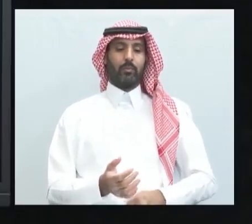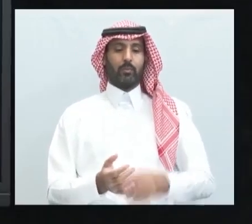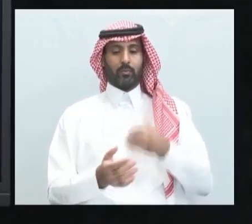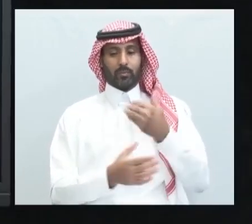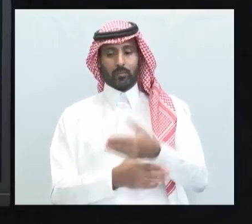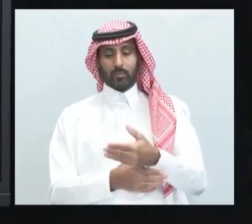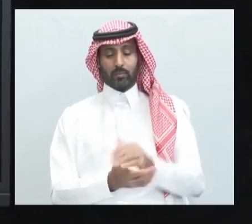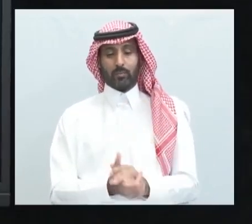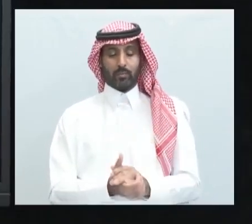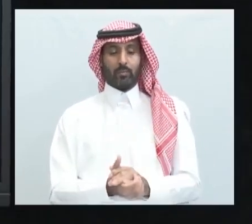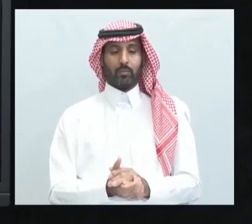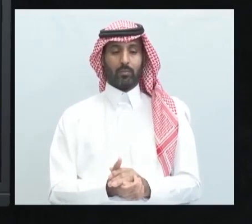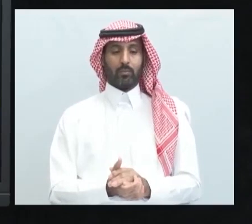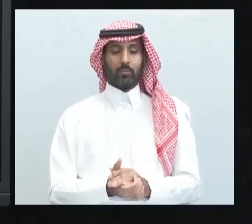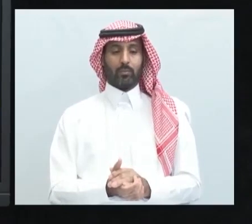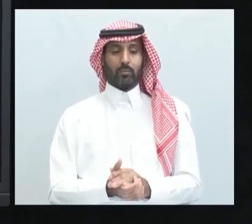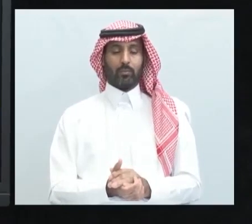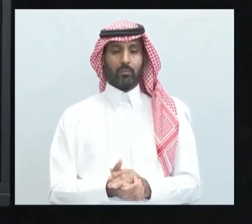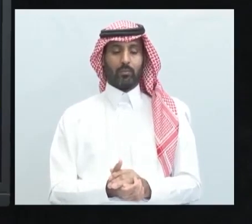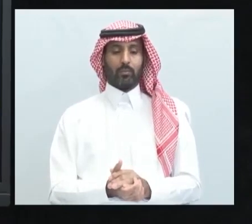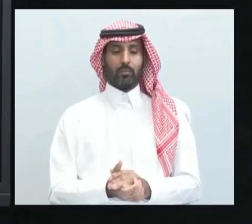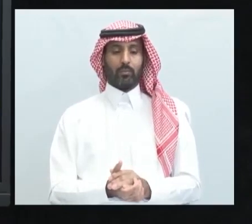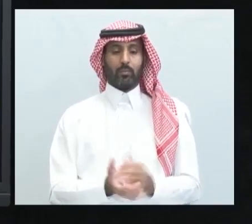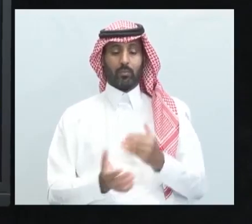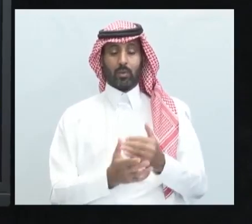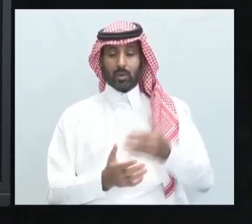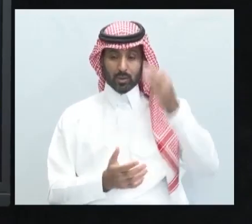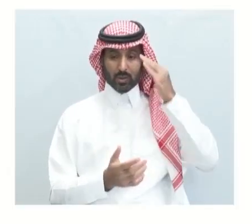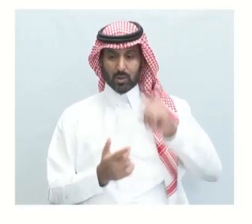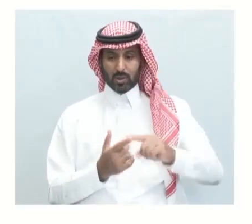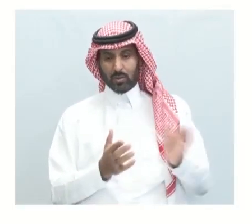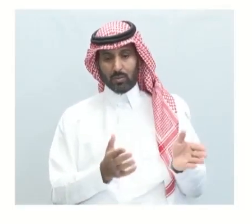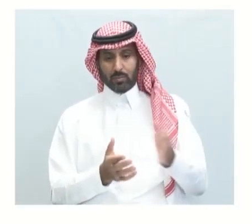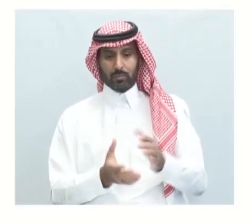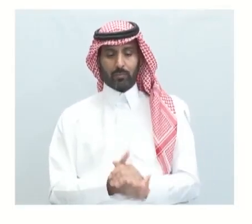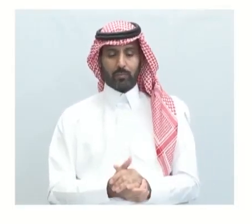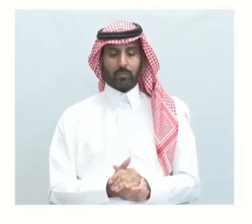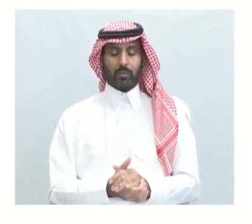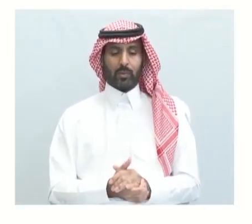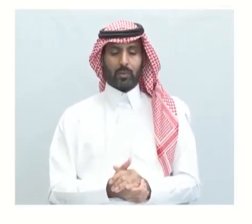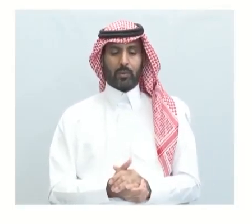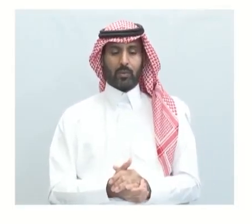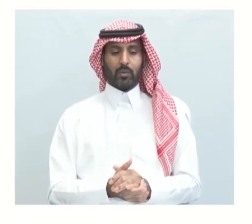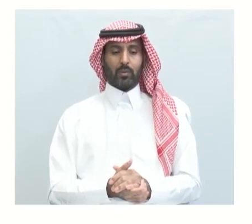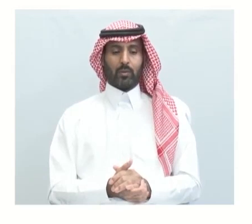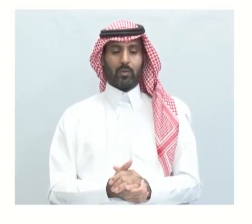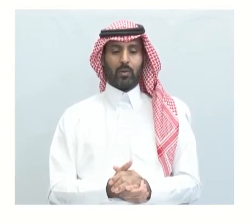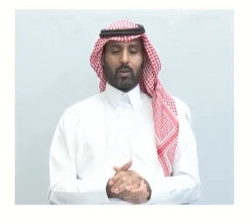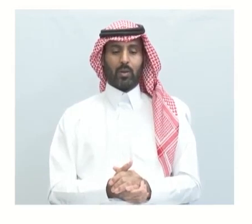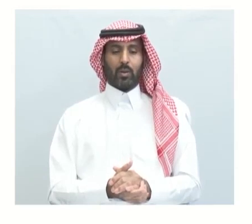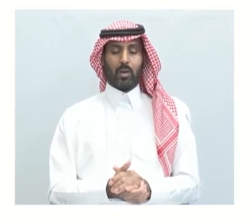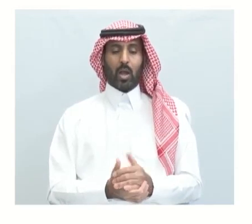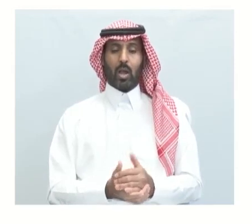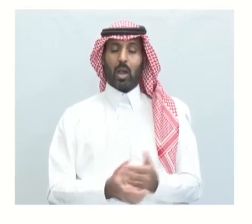تلي التي تلي الراس اذاكس واسميتها الاثنين الثلاثه الاربعاء